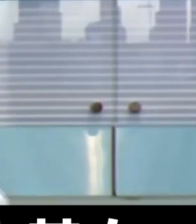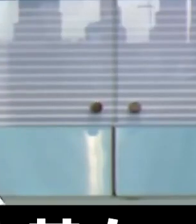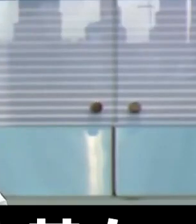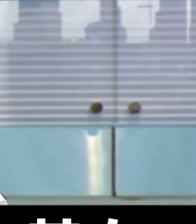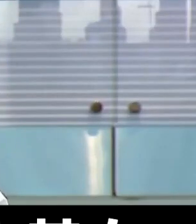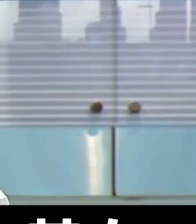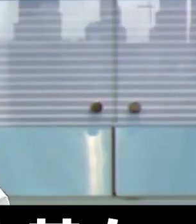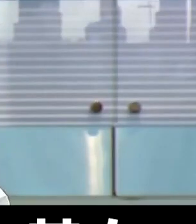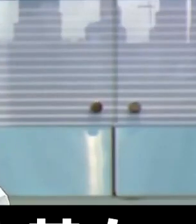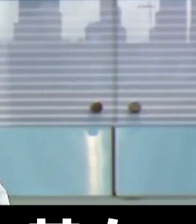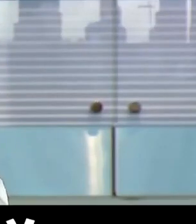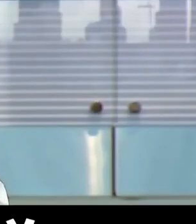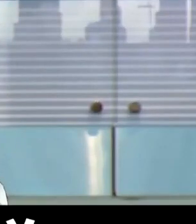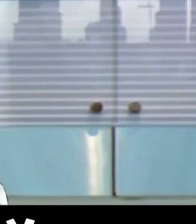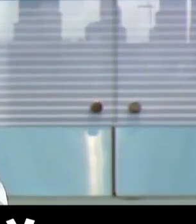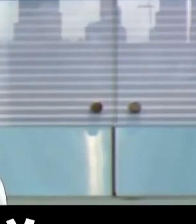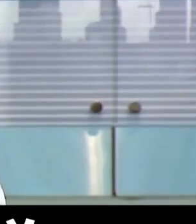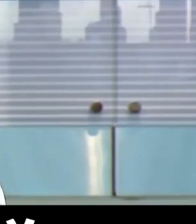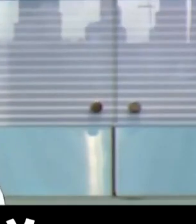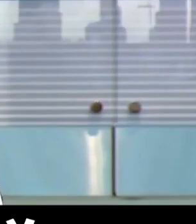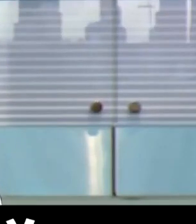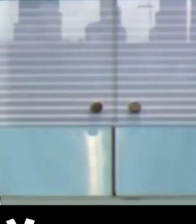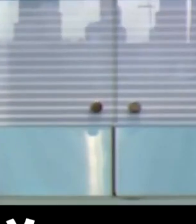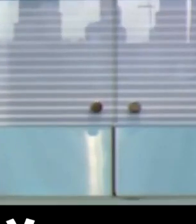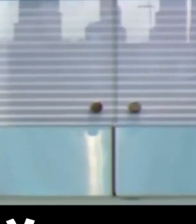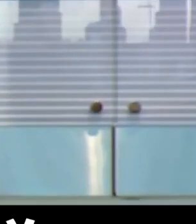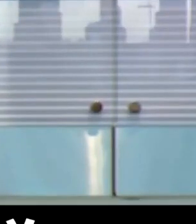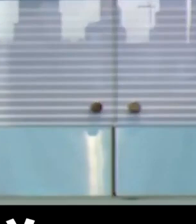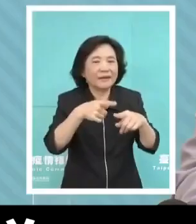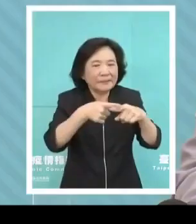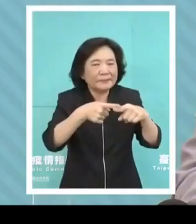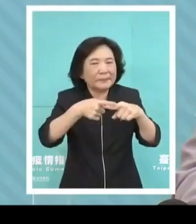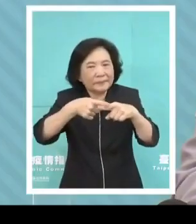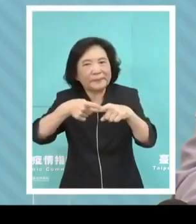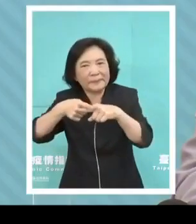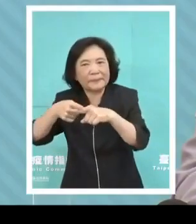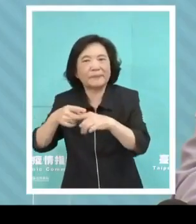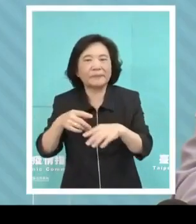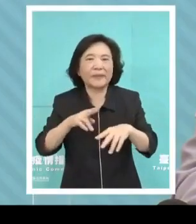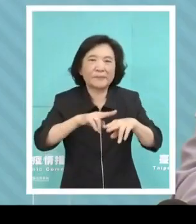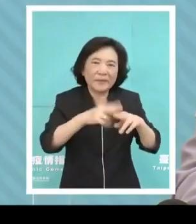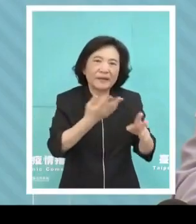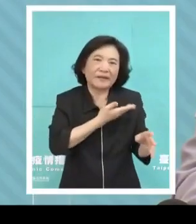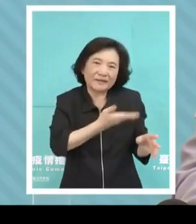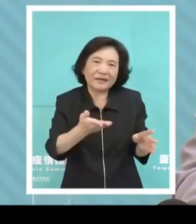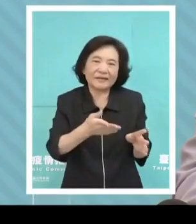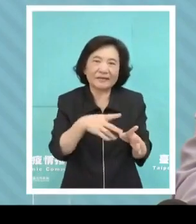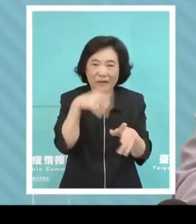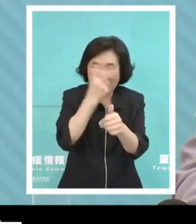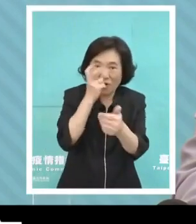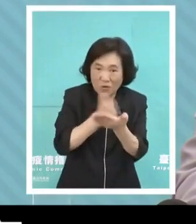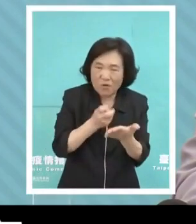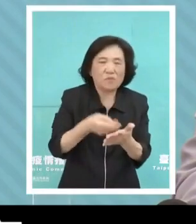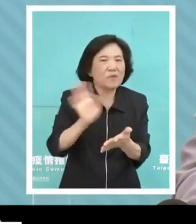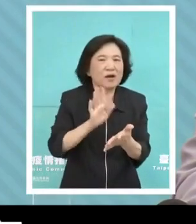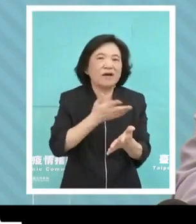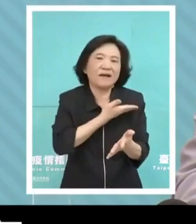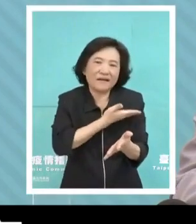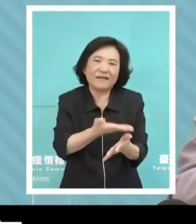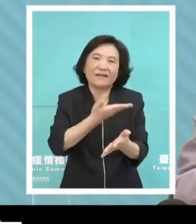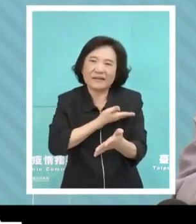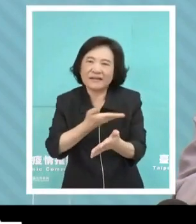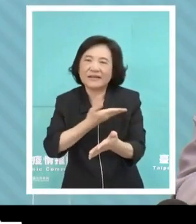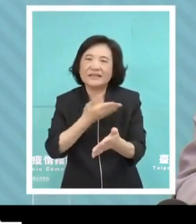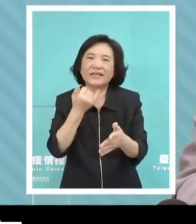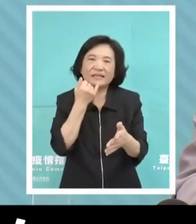内其次，最后是脱口罩的行为。 逐步放宽管制，这样也比较好观